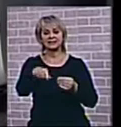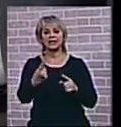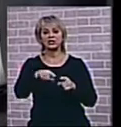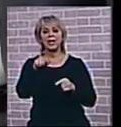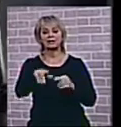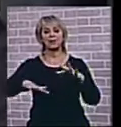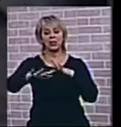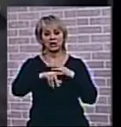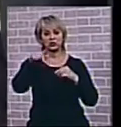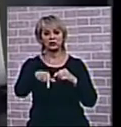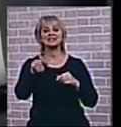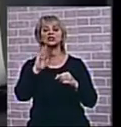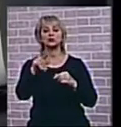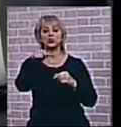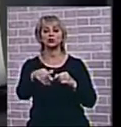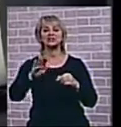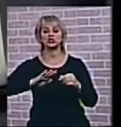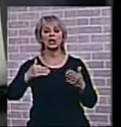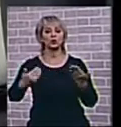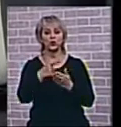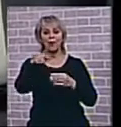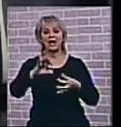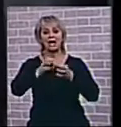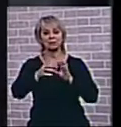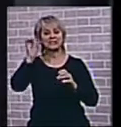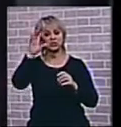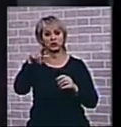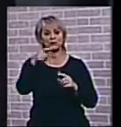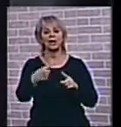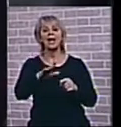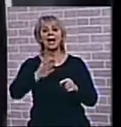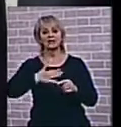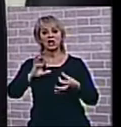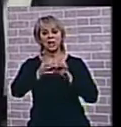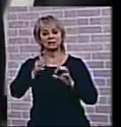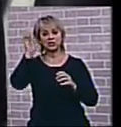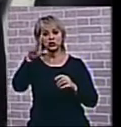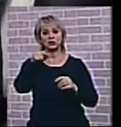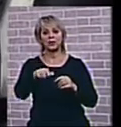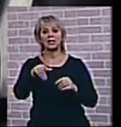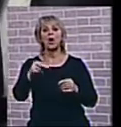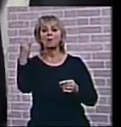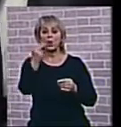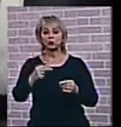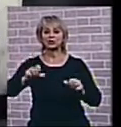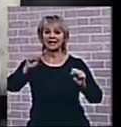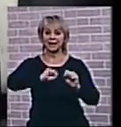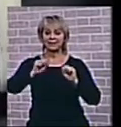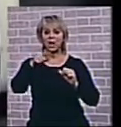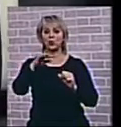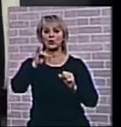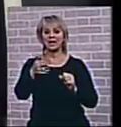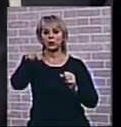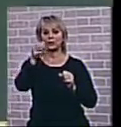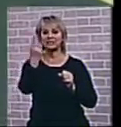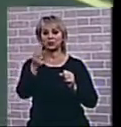эта площадка. Здесь будут вырастать новые олимпийские чемпионы, как наша олимпийская чемпионка по художественной гимнастике Ульяна